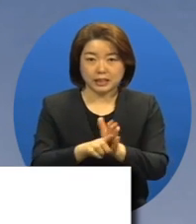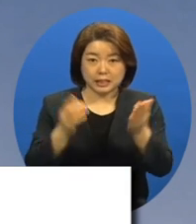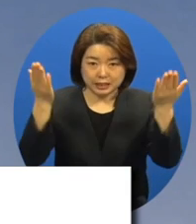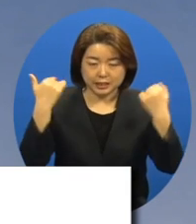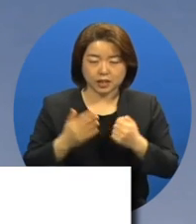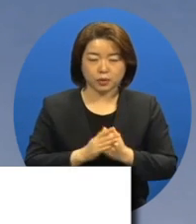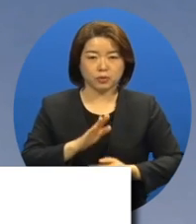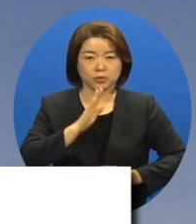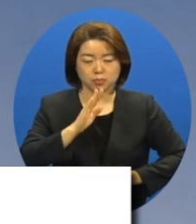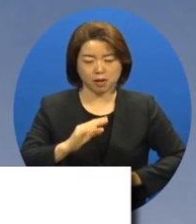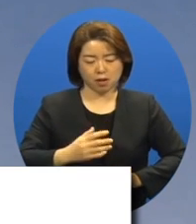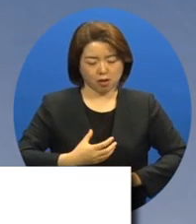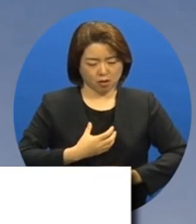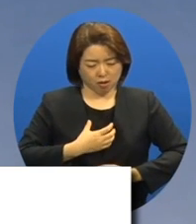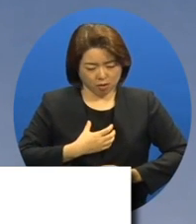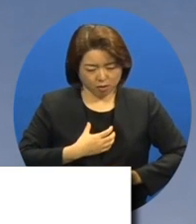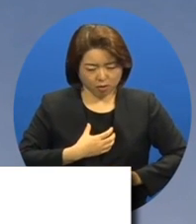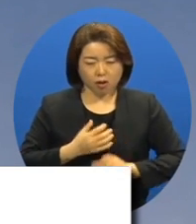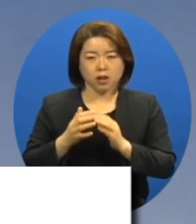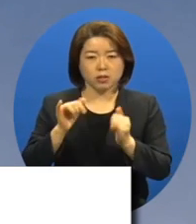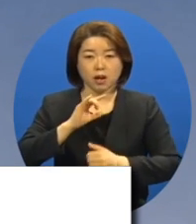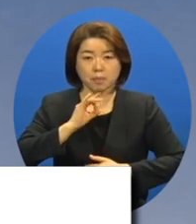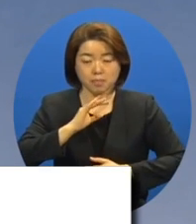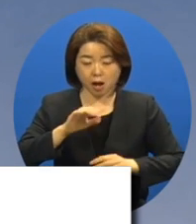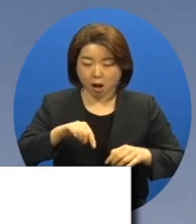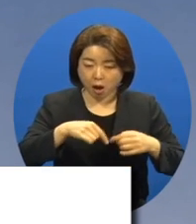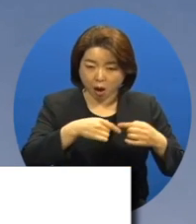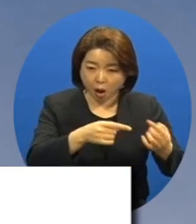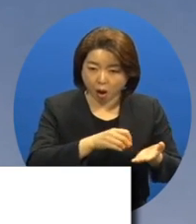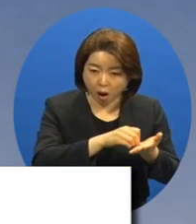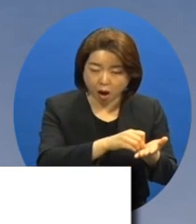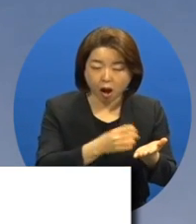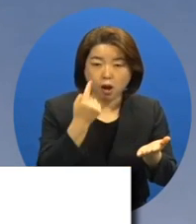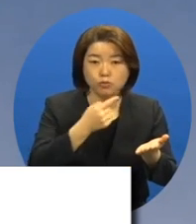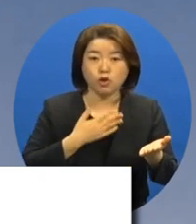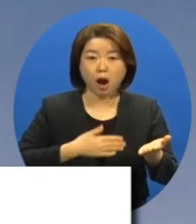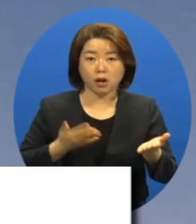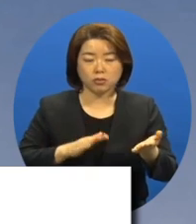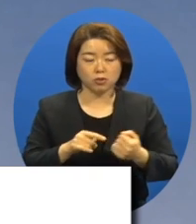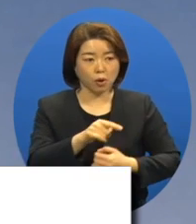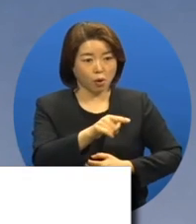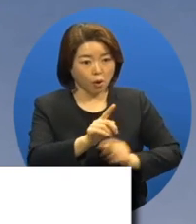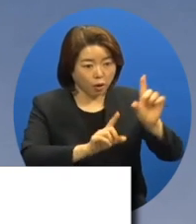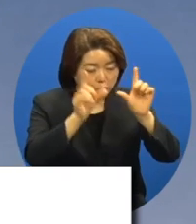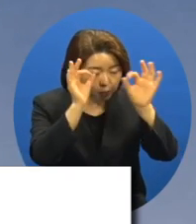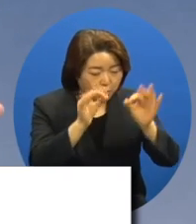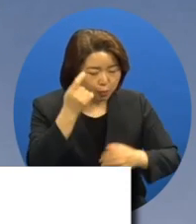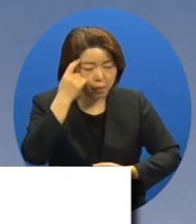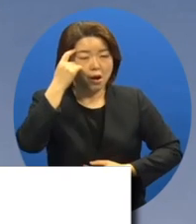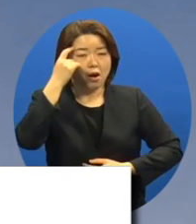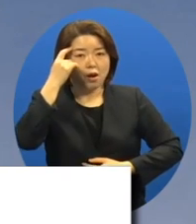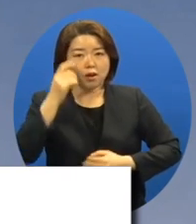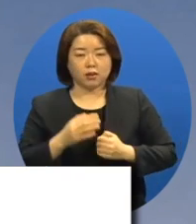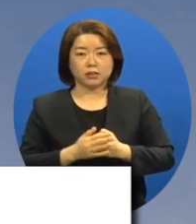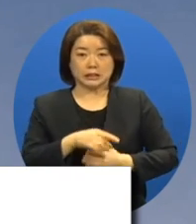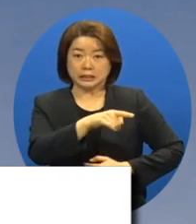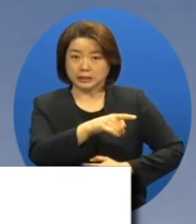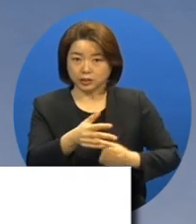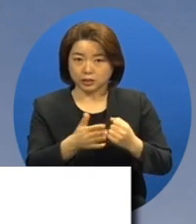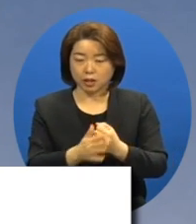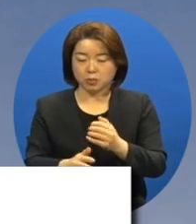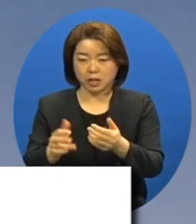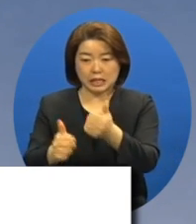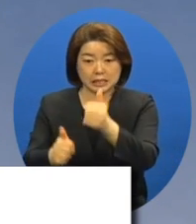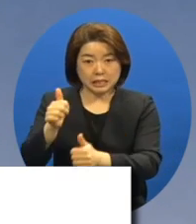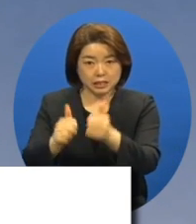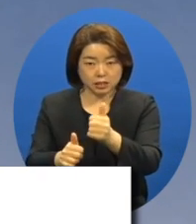경건한 사람들만 가는 줄 알았는데 이게 무슨 일인가 싶은 생각이 들었고 그것 때문에 시험 든 우리